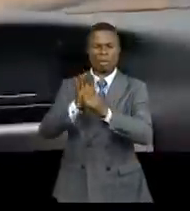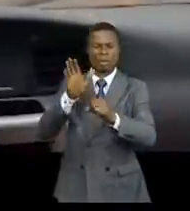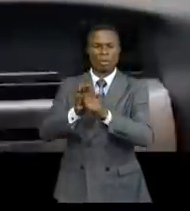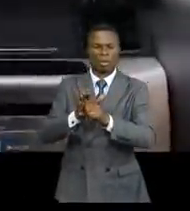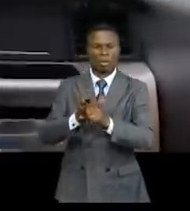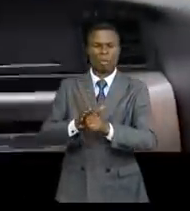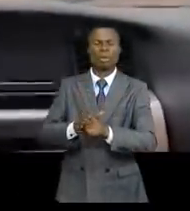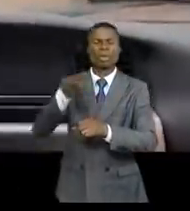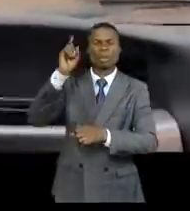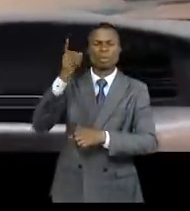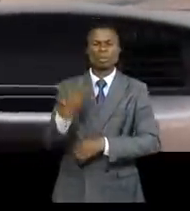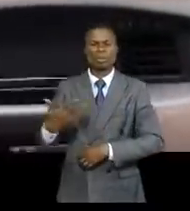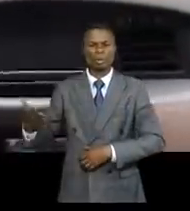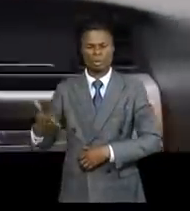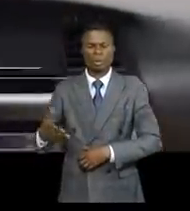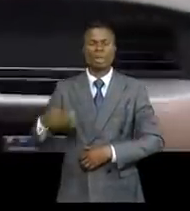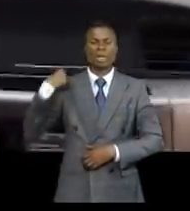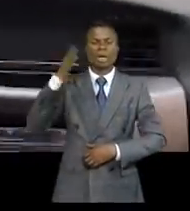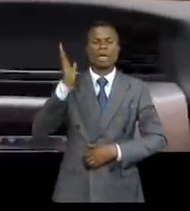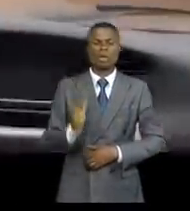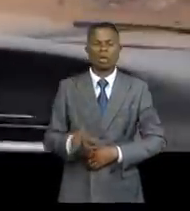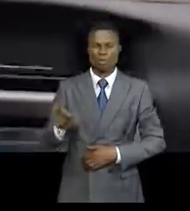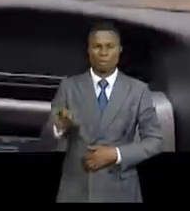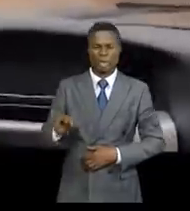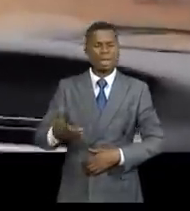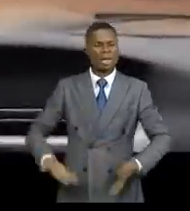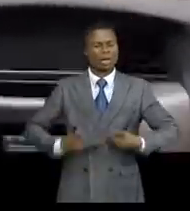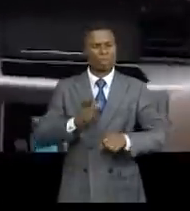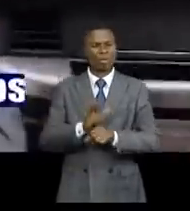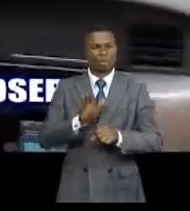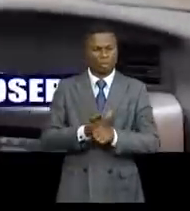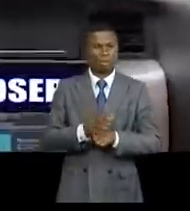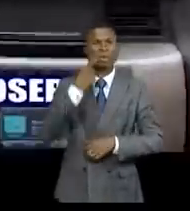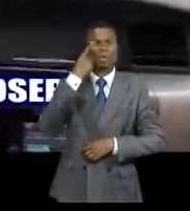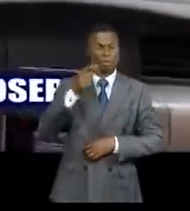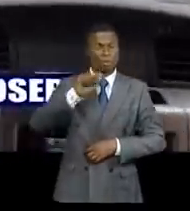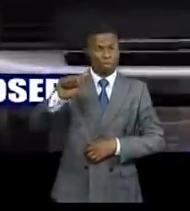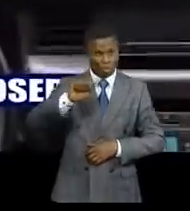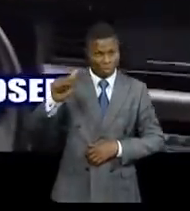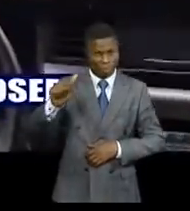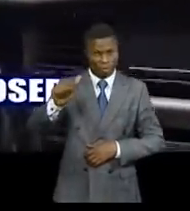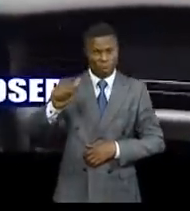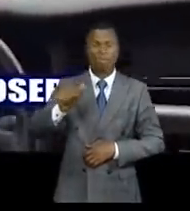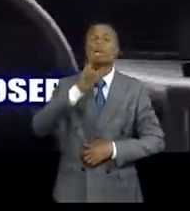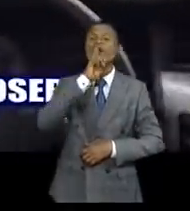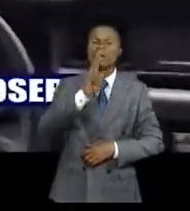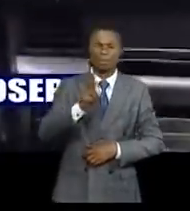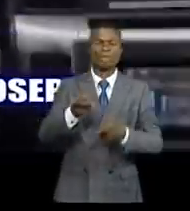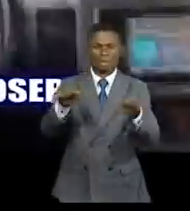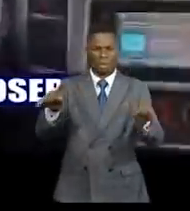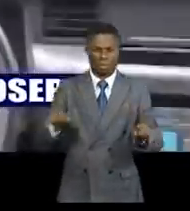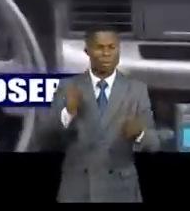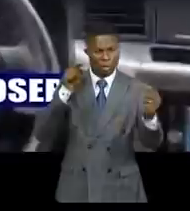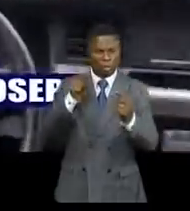principaux greniers, et Théo Ngwabidjekassi peut être fier d'avoir vu de ses propres yeux la réalité du terrain